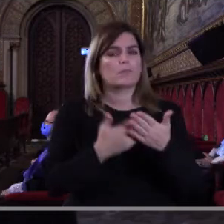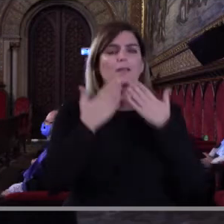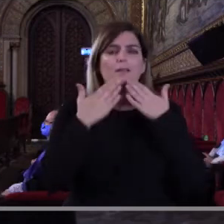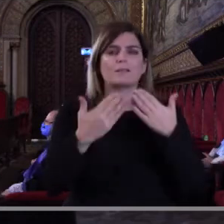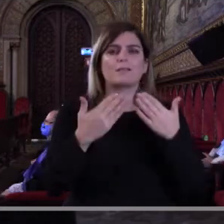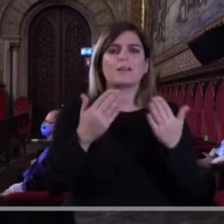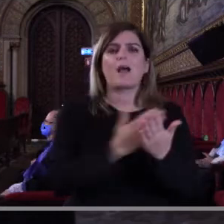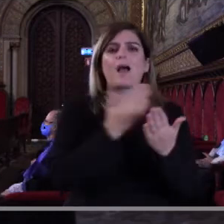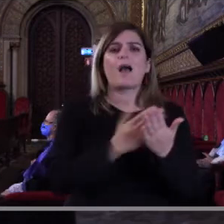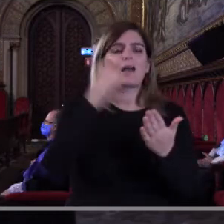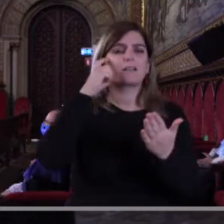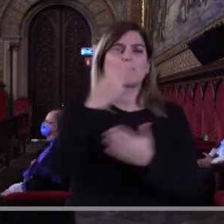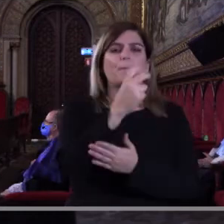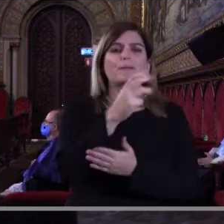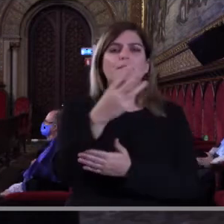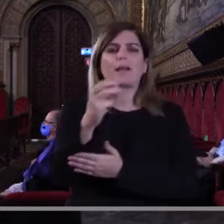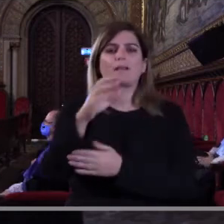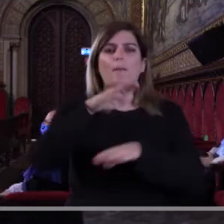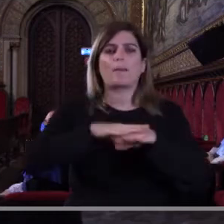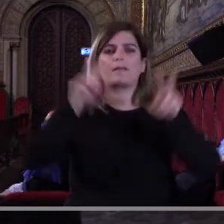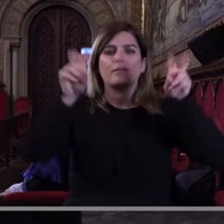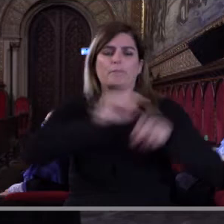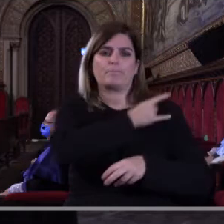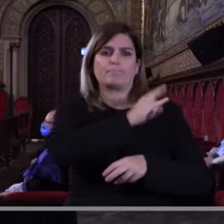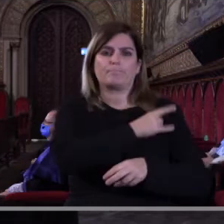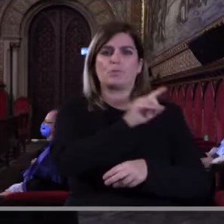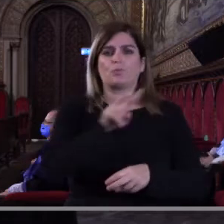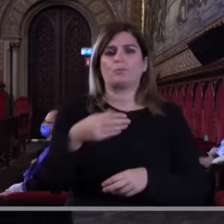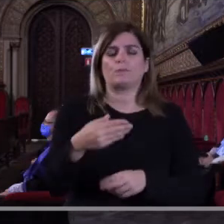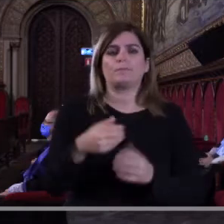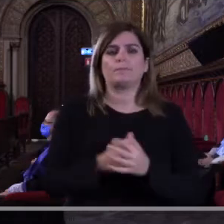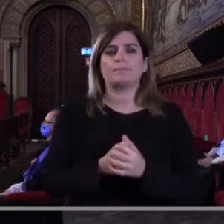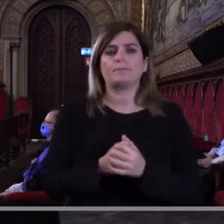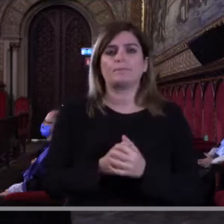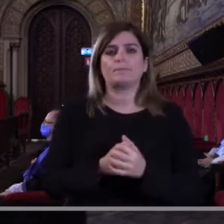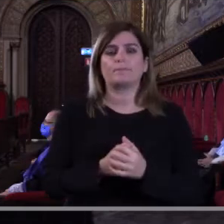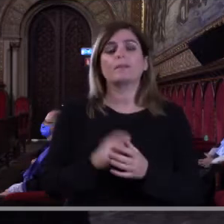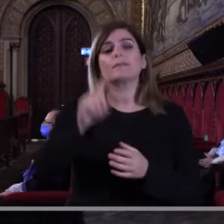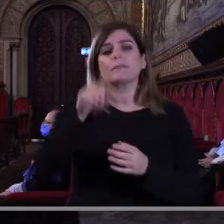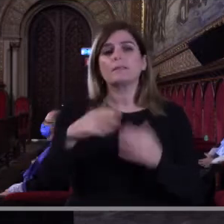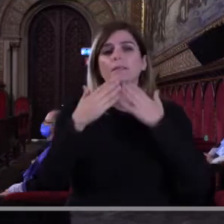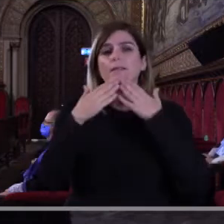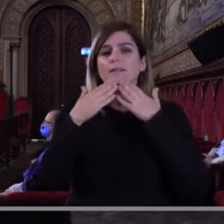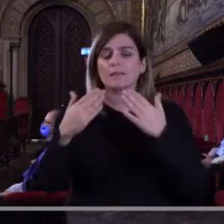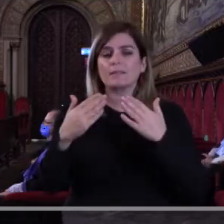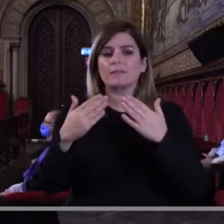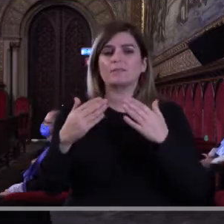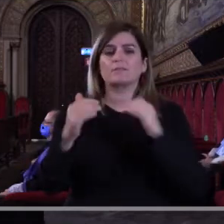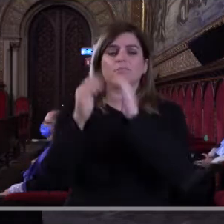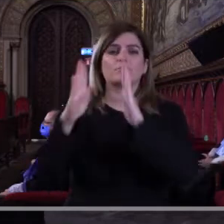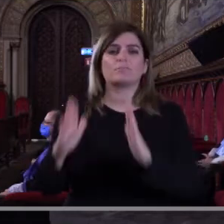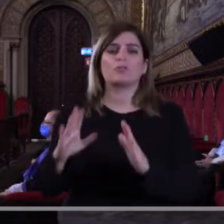2030 de Desenvolupament Sostenible de la UB i, un cop més, amb la tasca de la Fundació Solidaritat UB